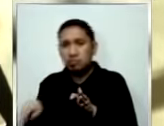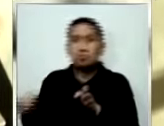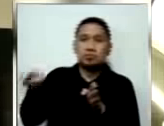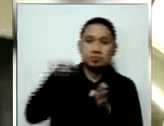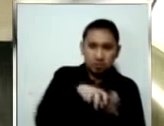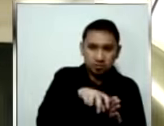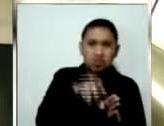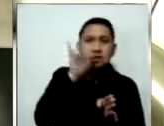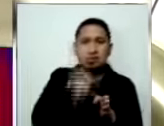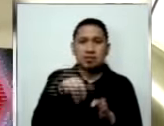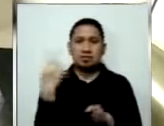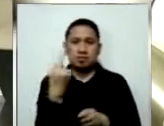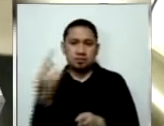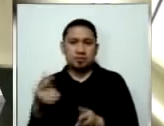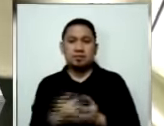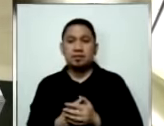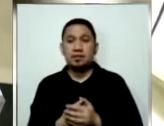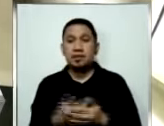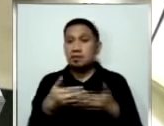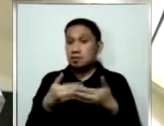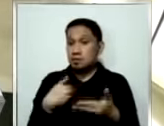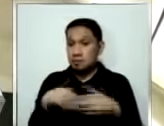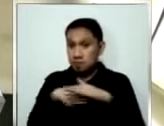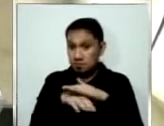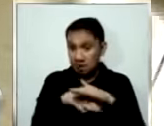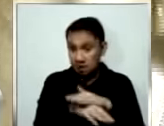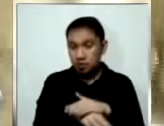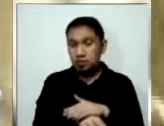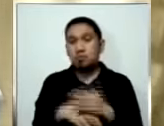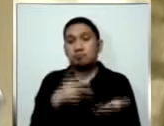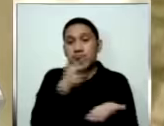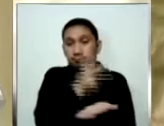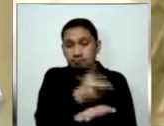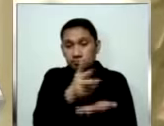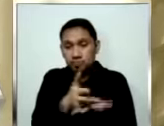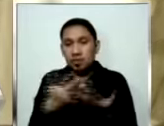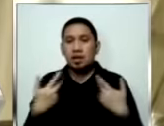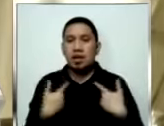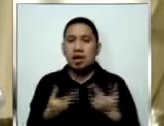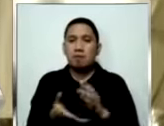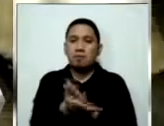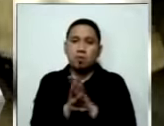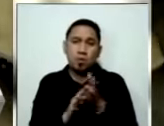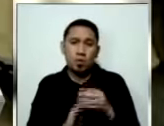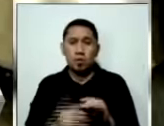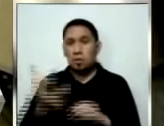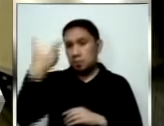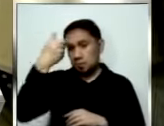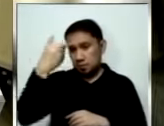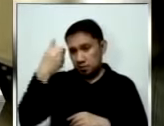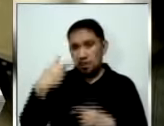ipinagsisilbi po. Bago pumasok ng terminal, may hand wash area, temperature check, foot bath at